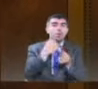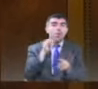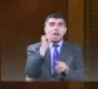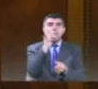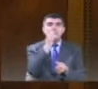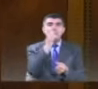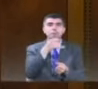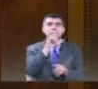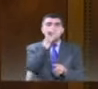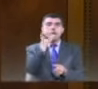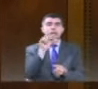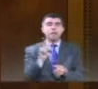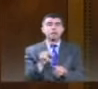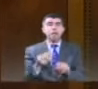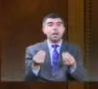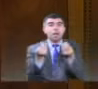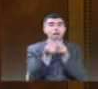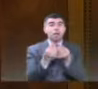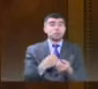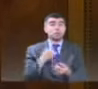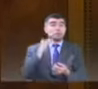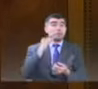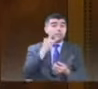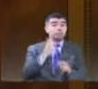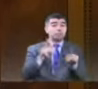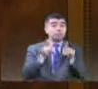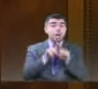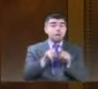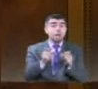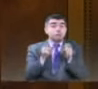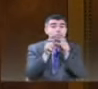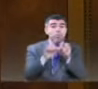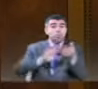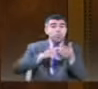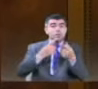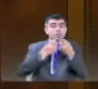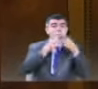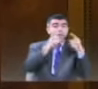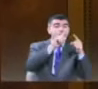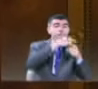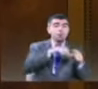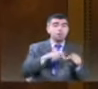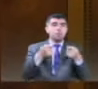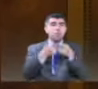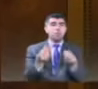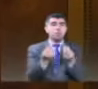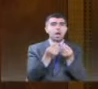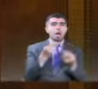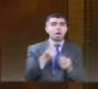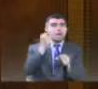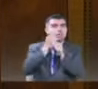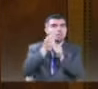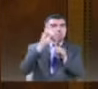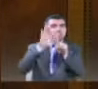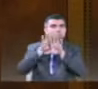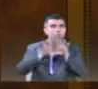وشمال إفريقيا، حيث يضطلع بدور رائد من خلال احتضانه لعدد من أنشطة هذه المبادرة. وقد شهد